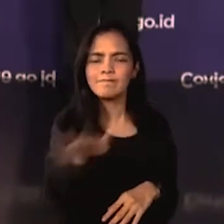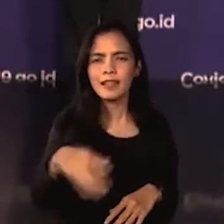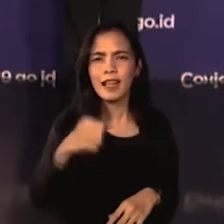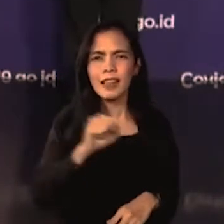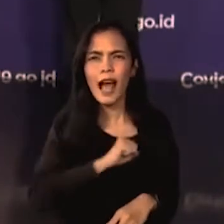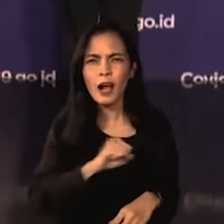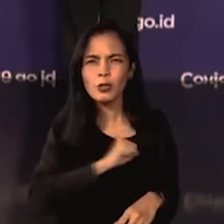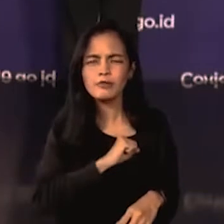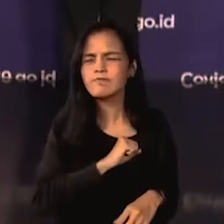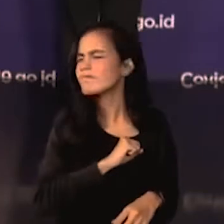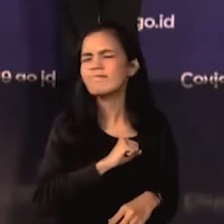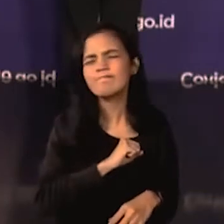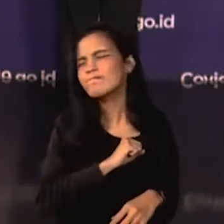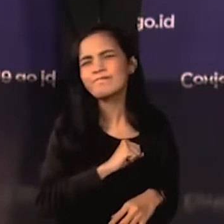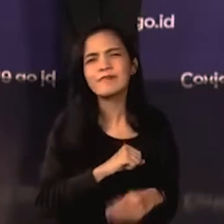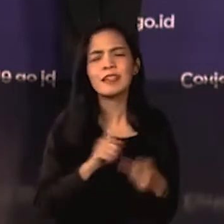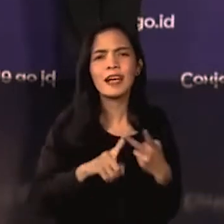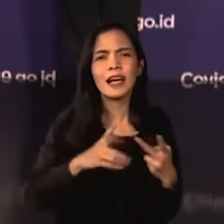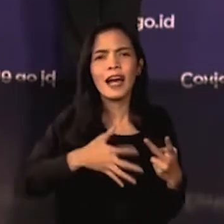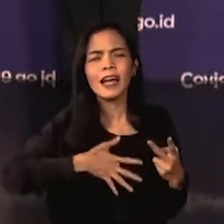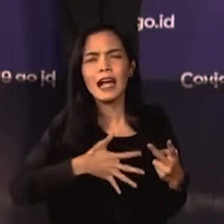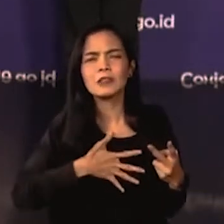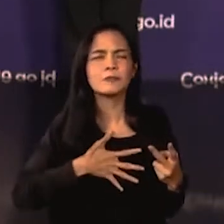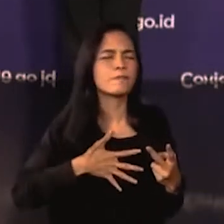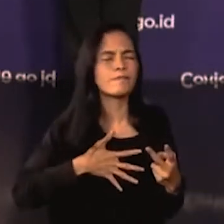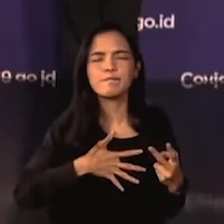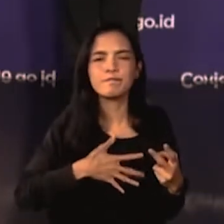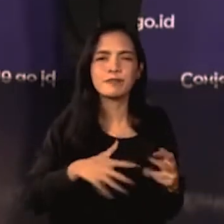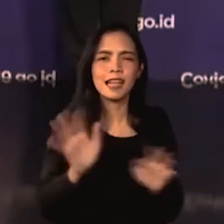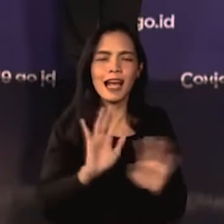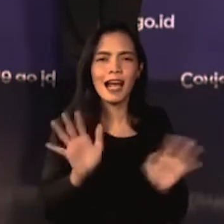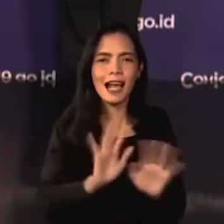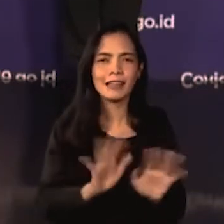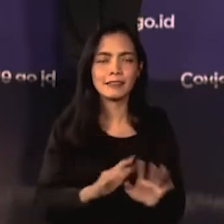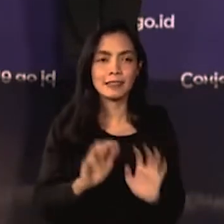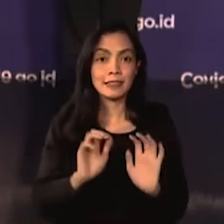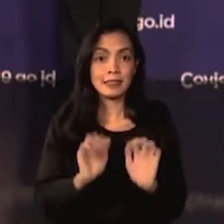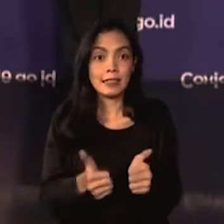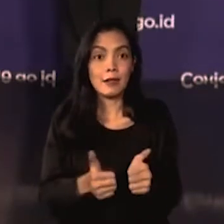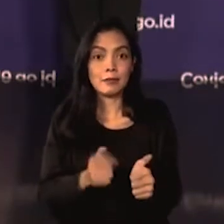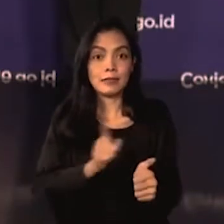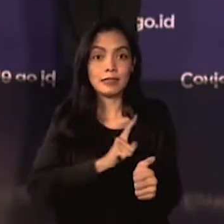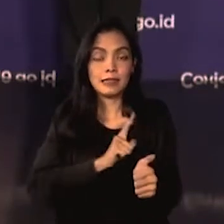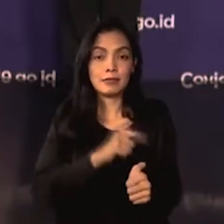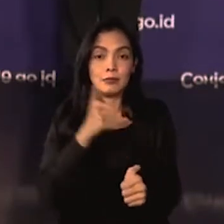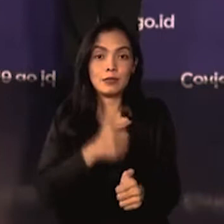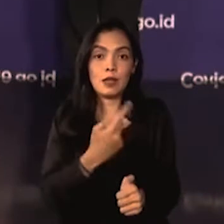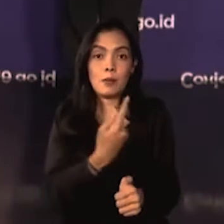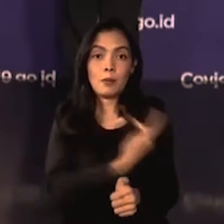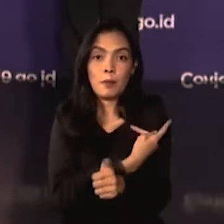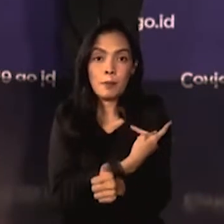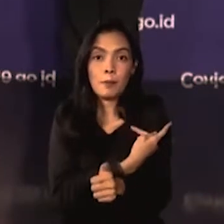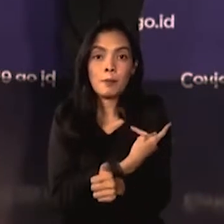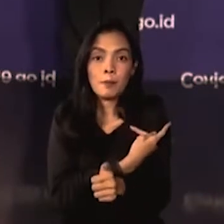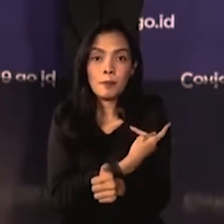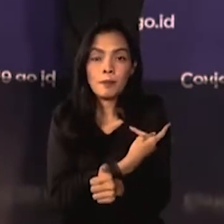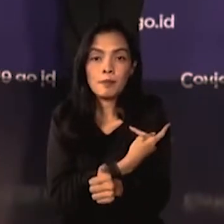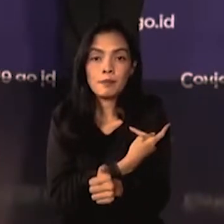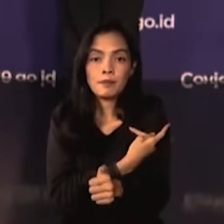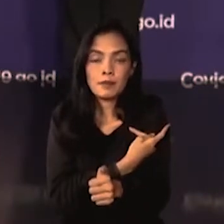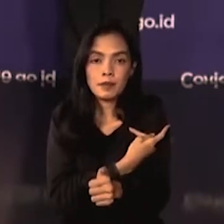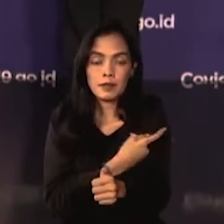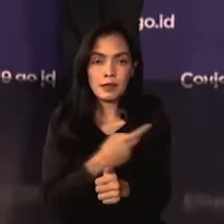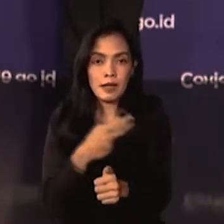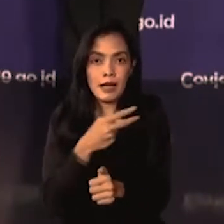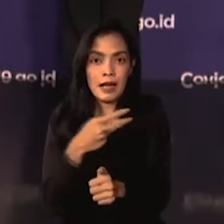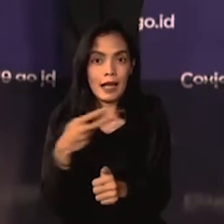takut, jangan ragu, persiapkanlah dirimu untuk menerima vaksin COVID-19.